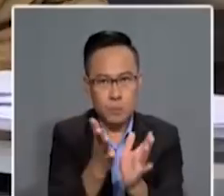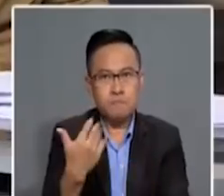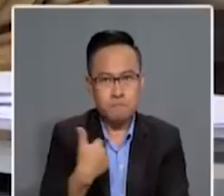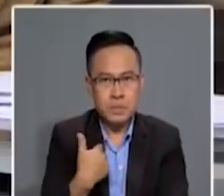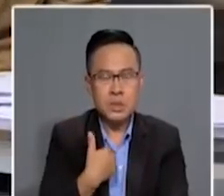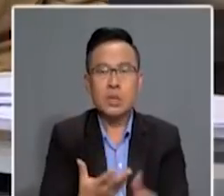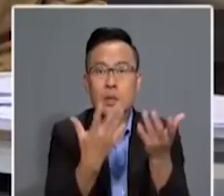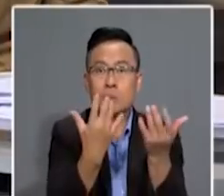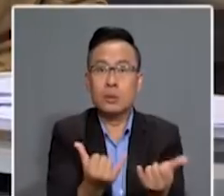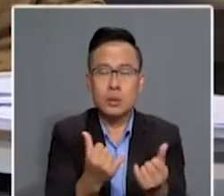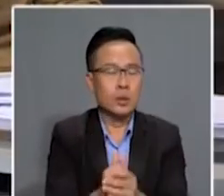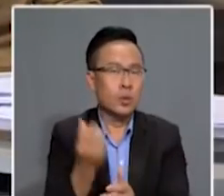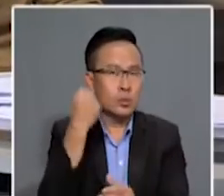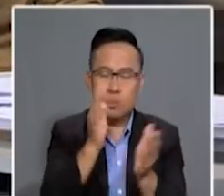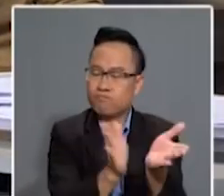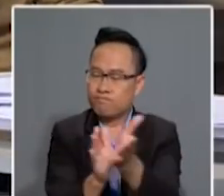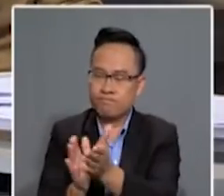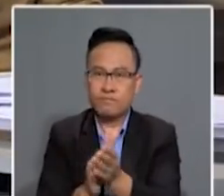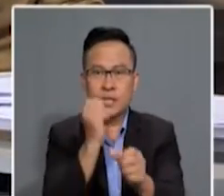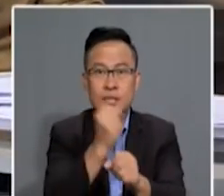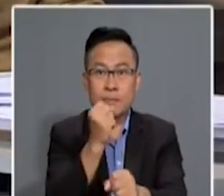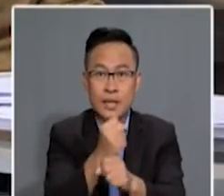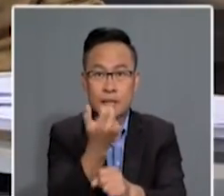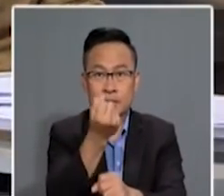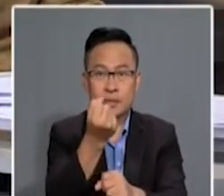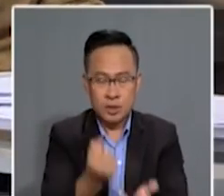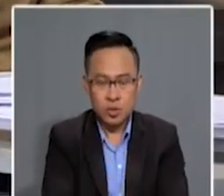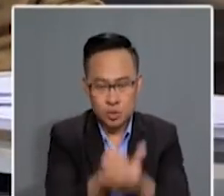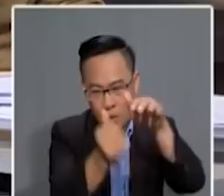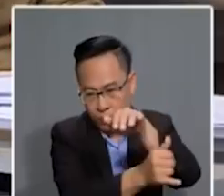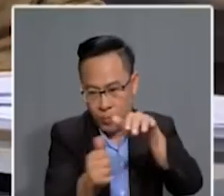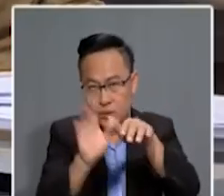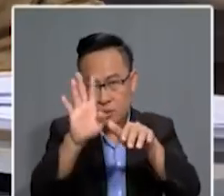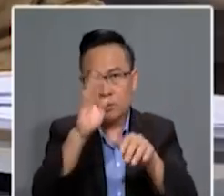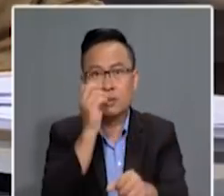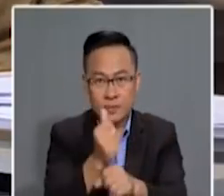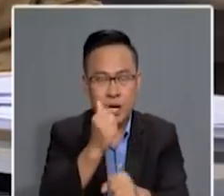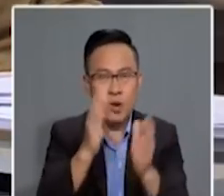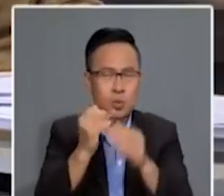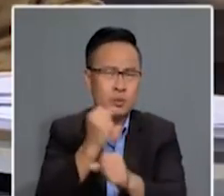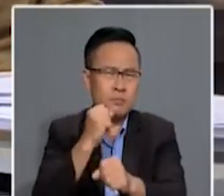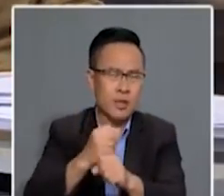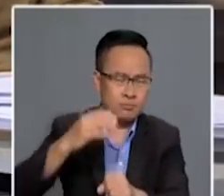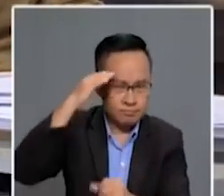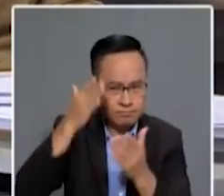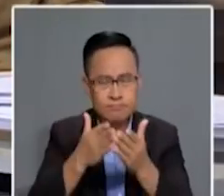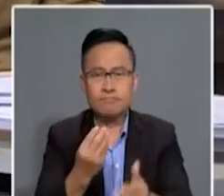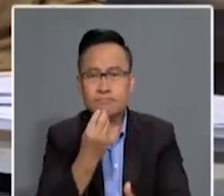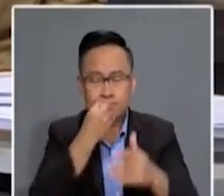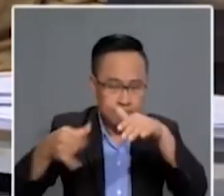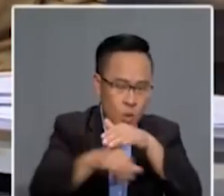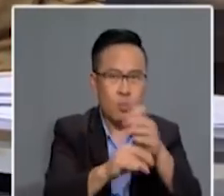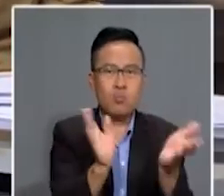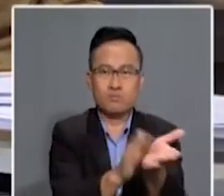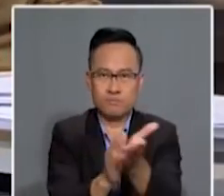ตอนนี้นะทุกฝ่ายก็ชื่นชมเจ้าหน้าที่ปฏิบัติภารกิจนำหมูป่า4คนออกจากถ้ำหลวงสำเร็จนะคะแล้วก็ส่งใจช่วยให้นำอีก9